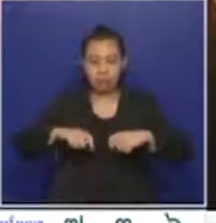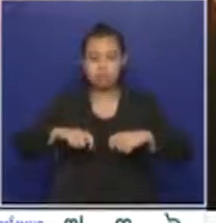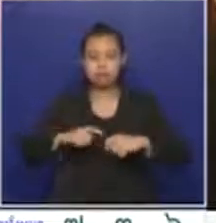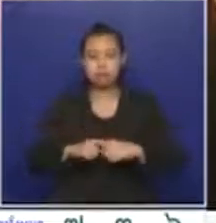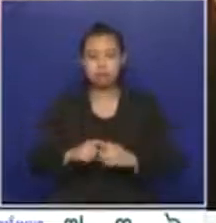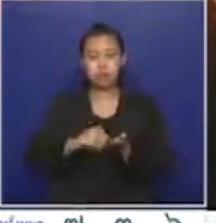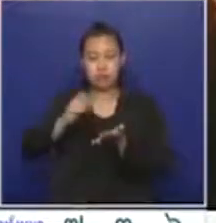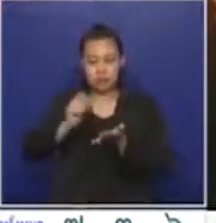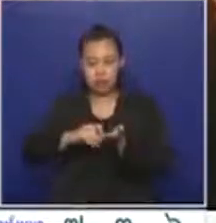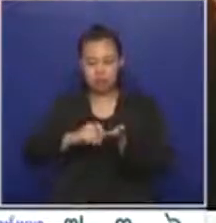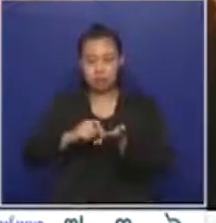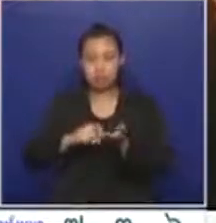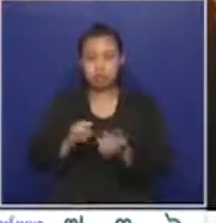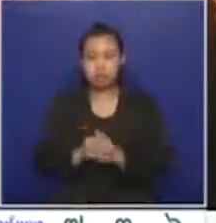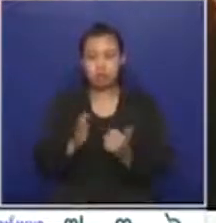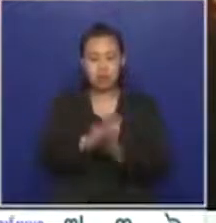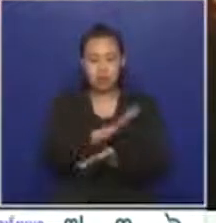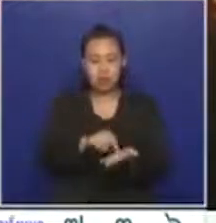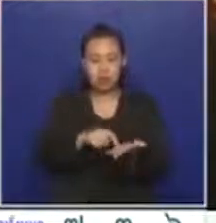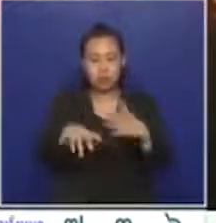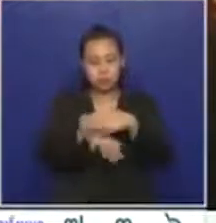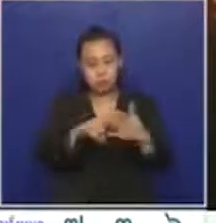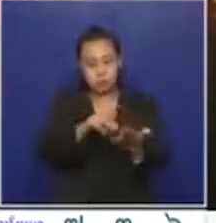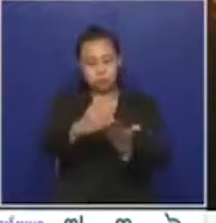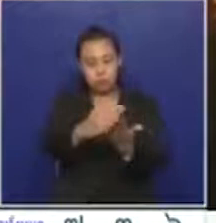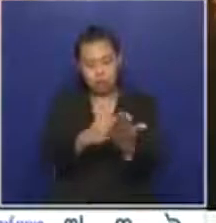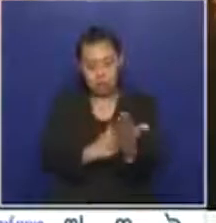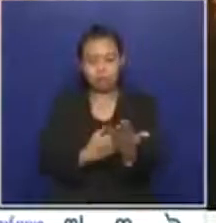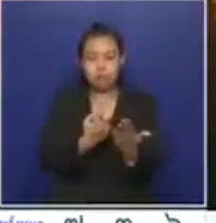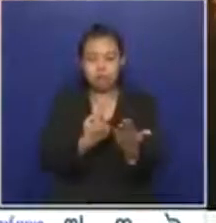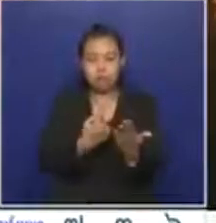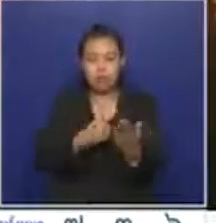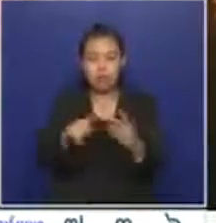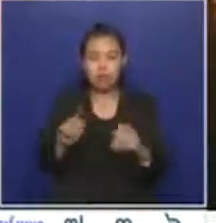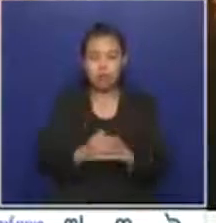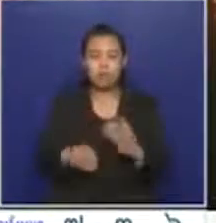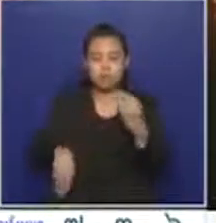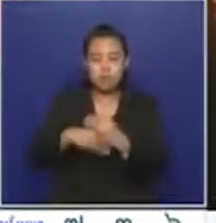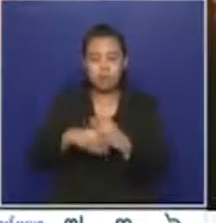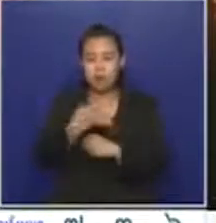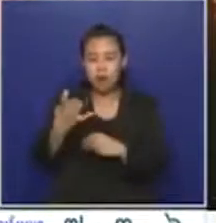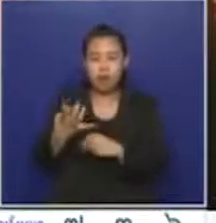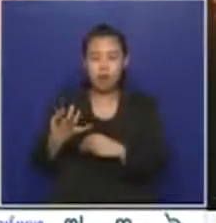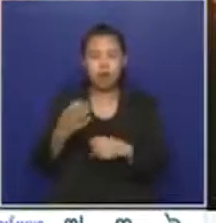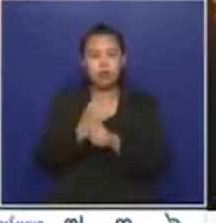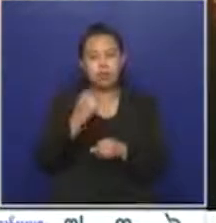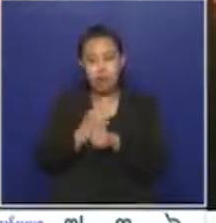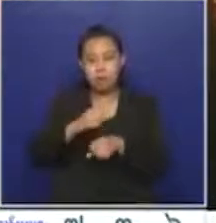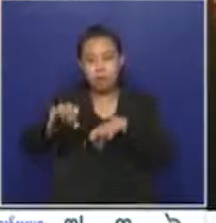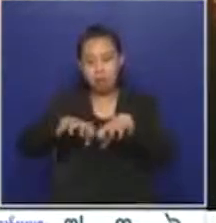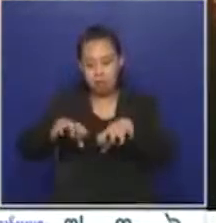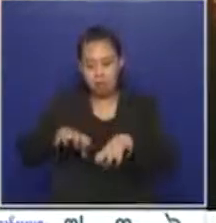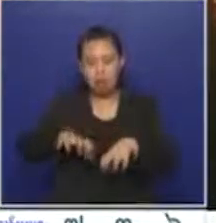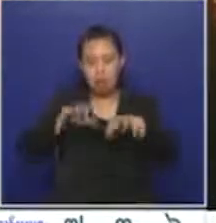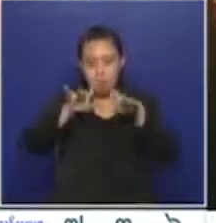เดียวเป็นการเซ็นเพื่อให้ได้มาซึ่งเอกสารข้อมูล1หน้ากระดาษแต่ในเวลาเดียวกันได้ของแถมมาก็คือภาระในการที่จะต้องจั